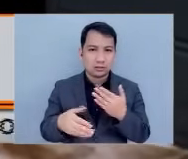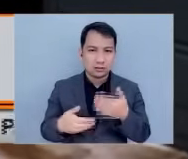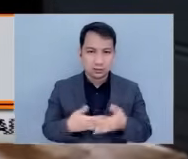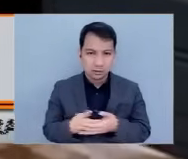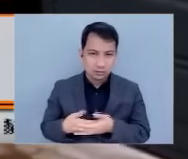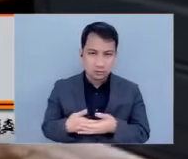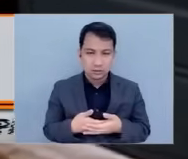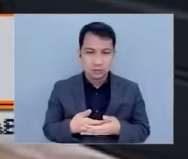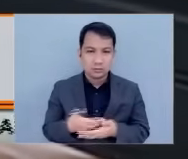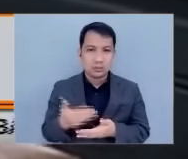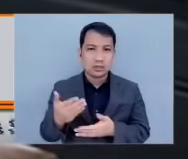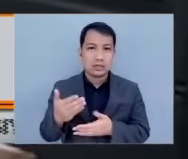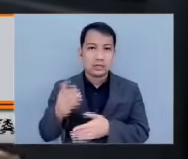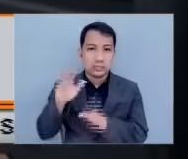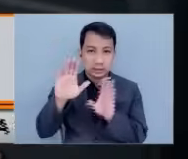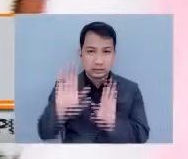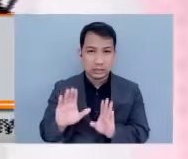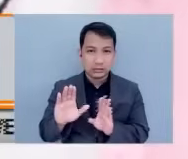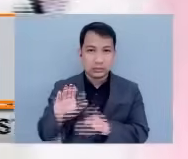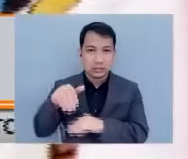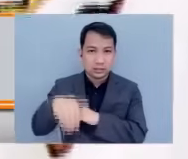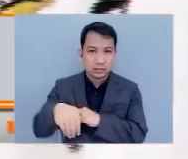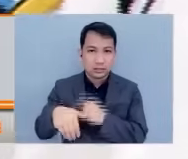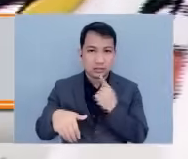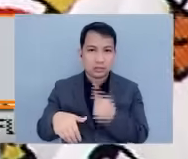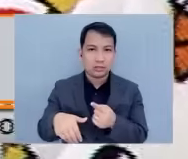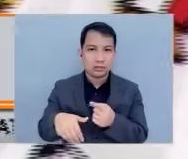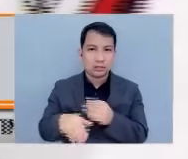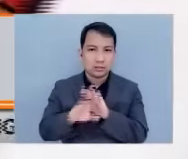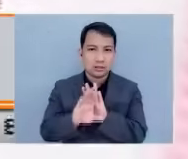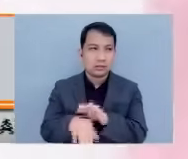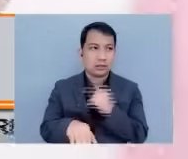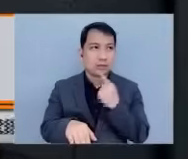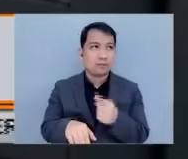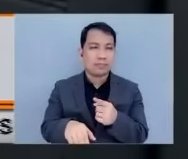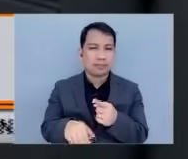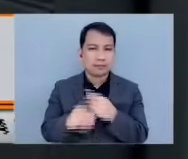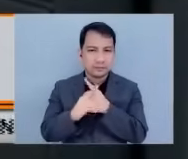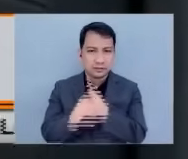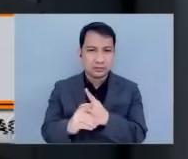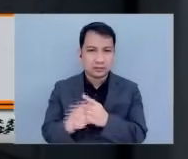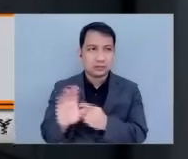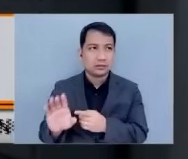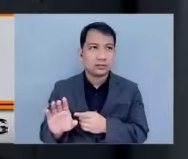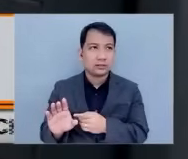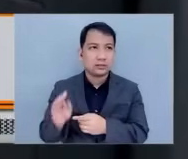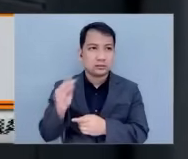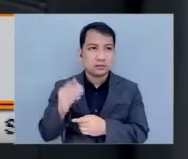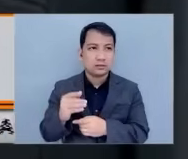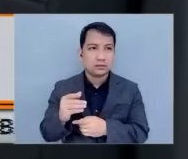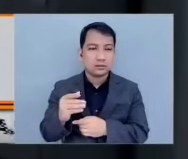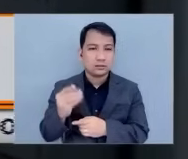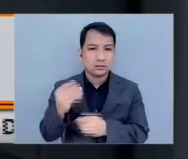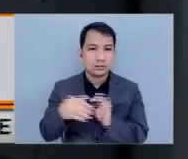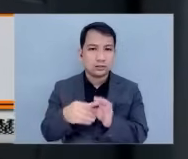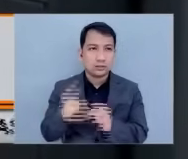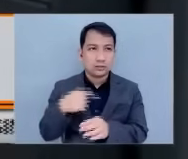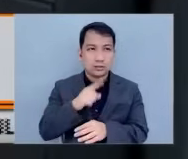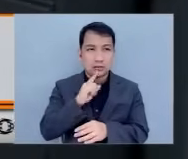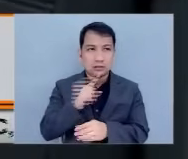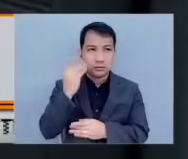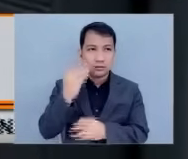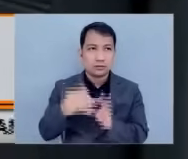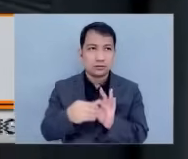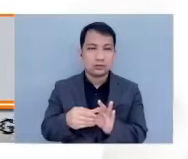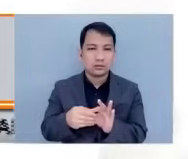ng hating gabi. Tumanggi ang babae na humarap sa kamera, pero depensa niya, wala siyang intensyong tangayin ang sanggol. Napilitan lang daw siyang isama